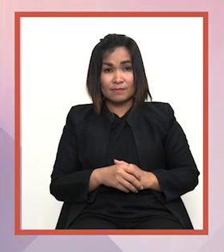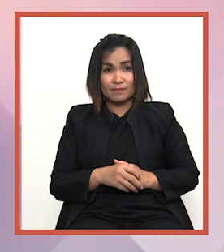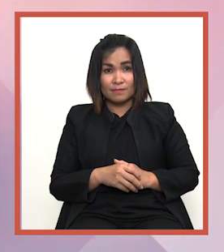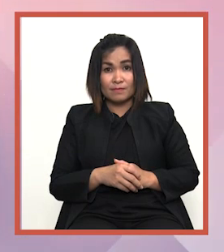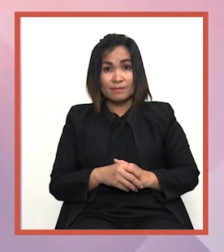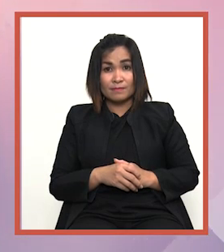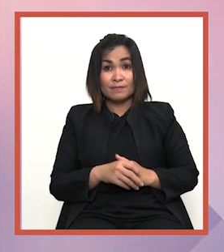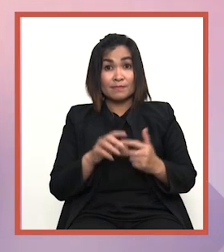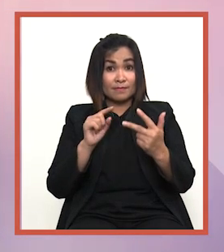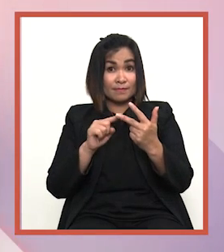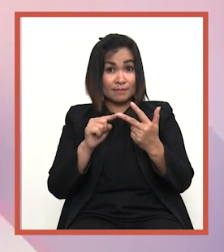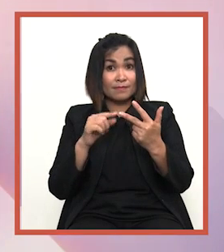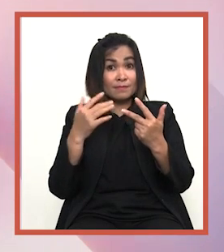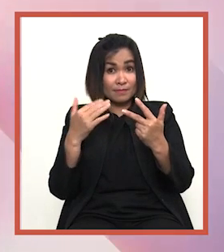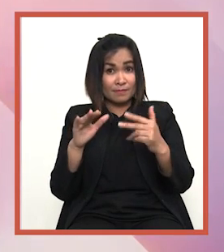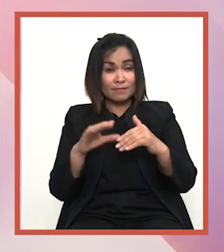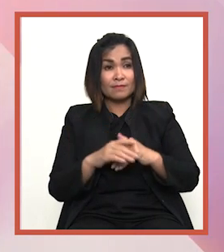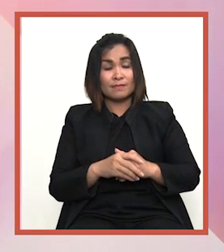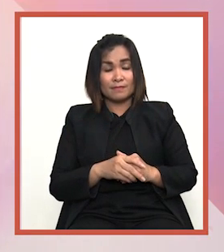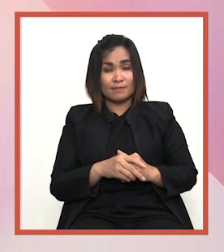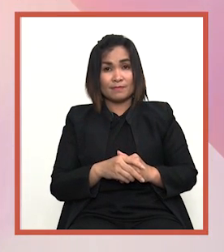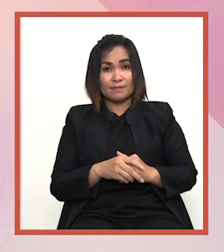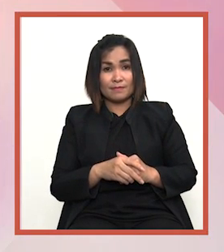แบบงานติดตั้งนะครับ